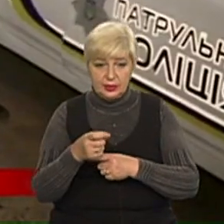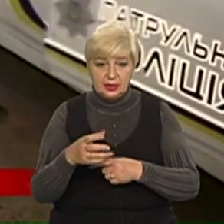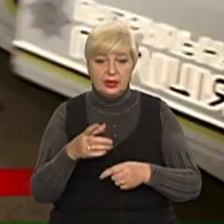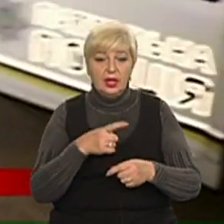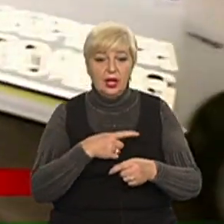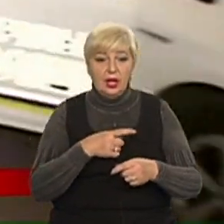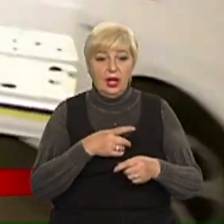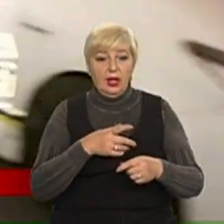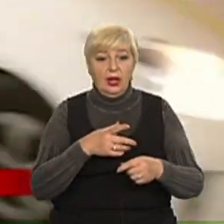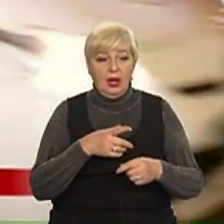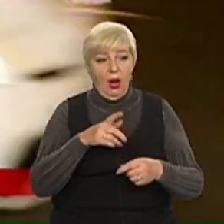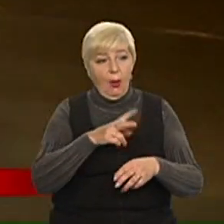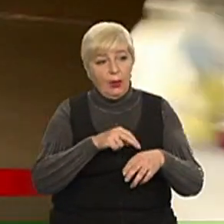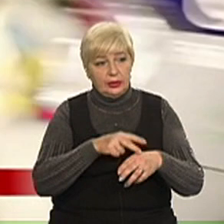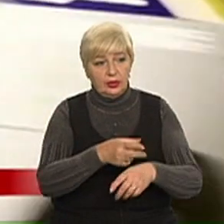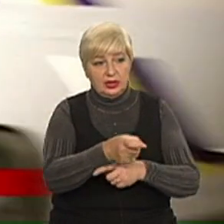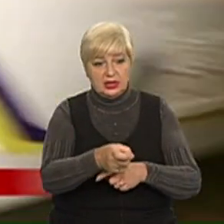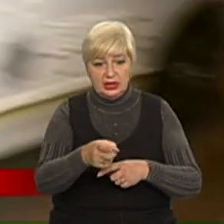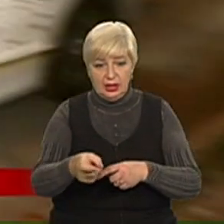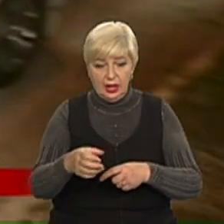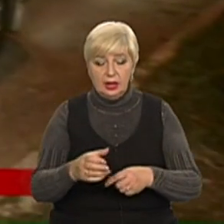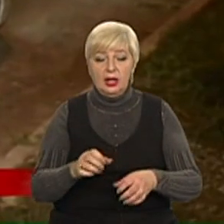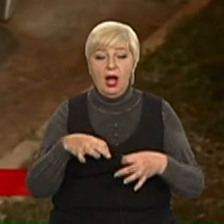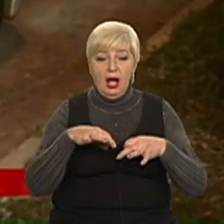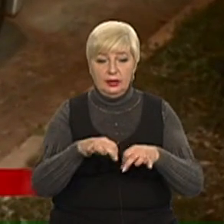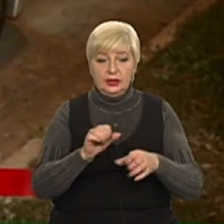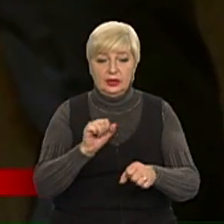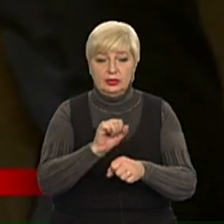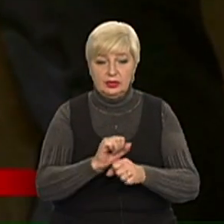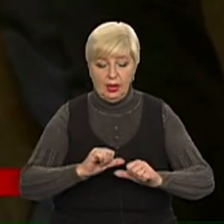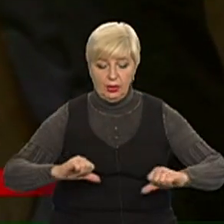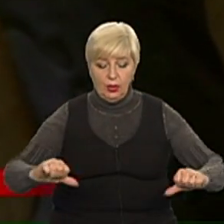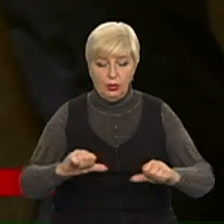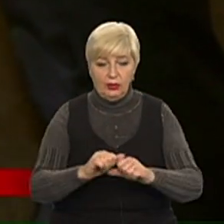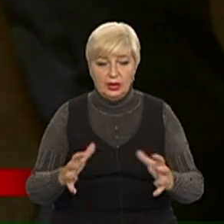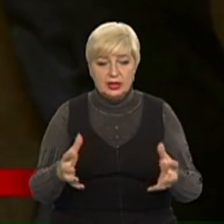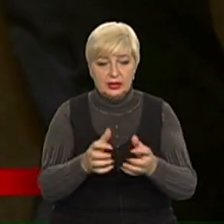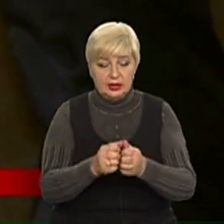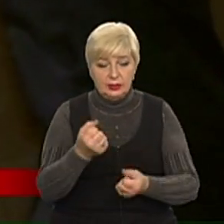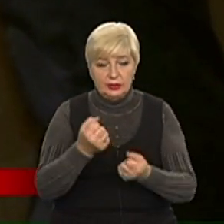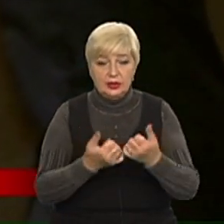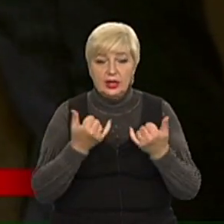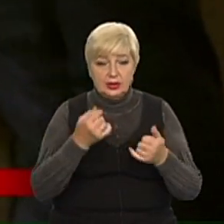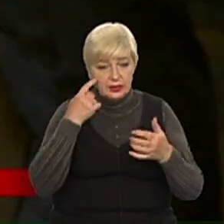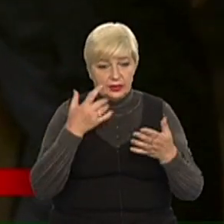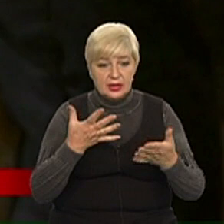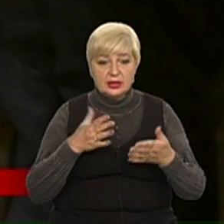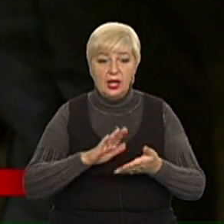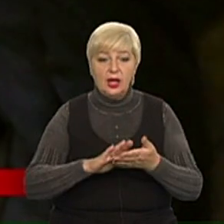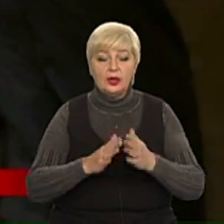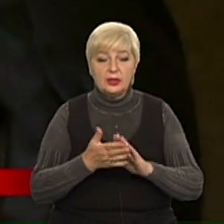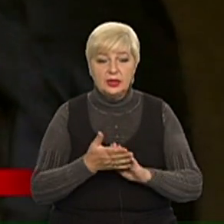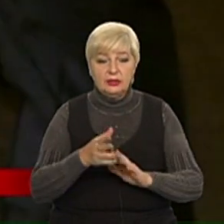утікача. Патрульні стріляли по колесах. Невдовзі автівку заблокували і затримали водія. Зараз правоохоронці з'ясовують обставини подій